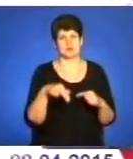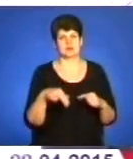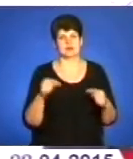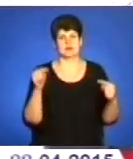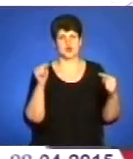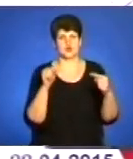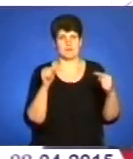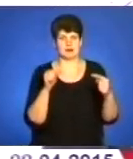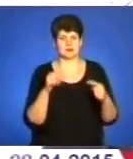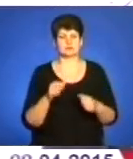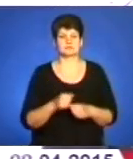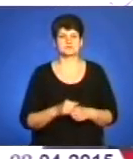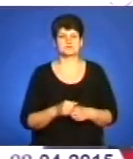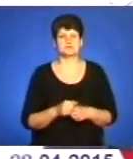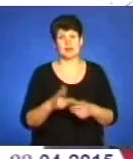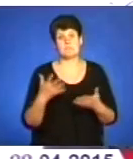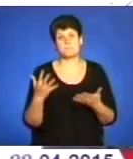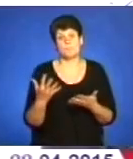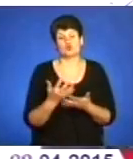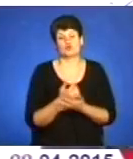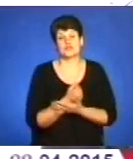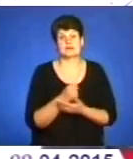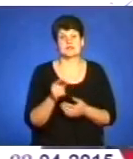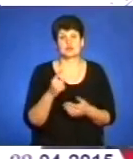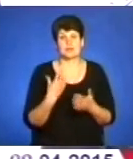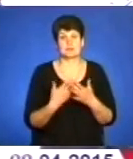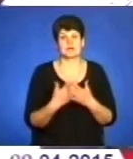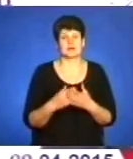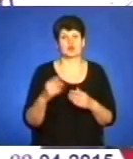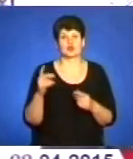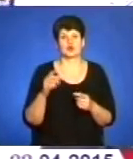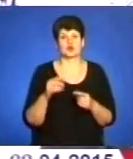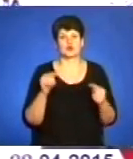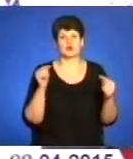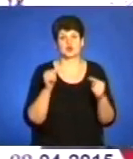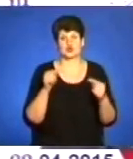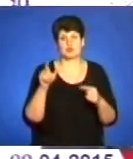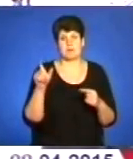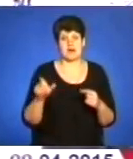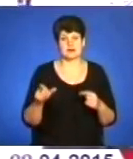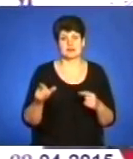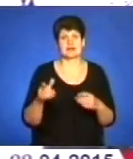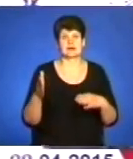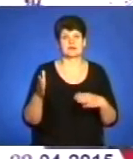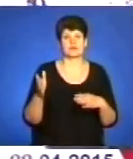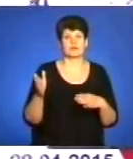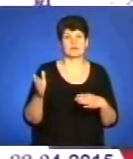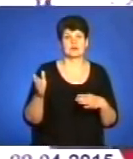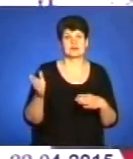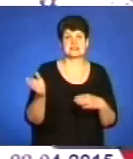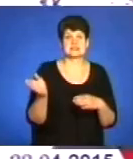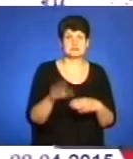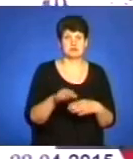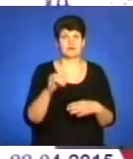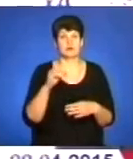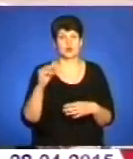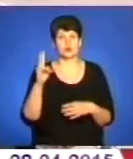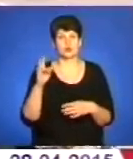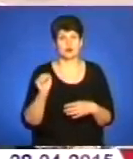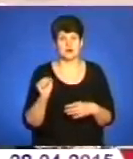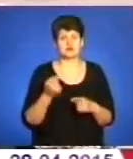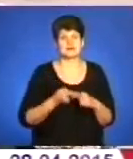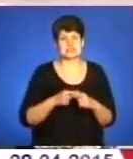метрів, посередині стоїть бутилочка, називається юка. Поміж юки стоїть також діаметр 3 метри, це закрита зона, в яку